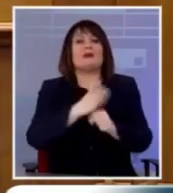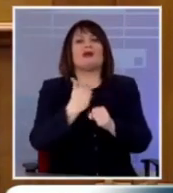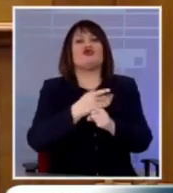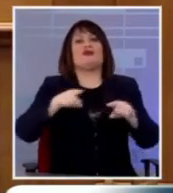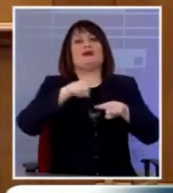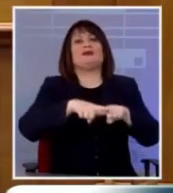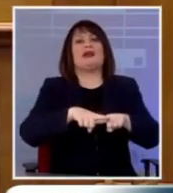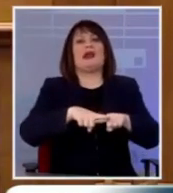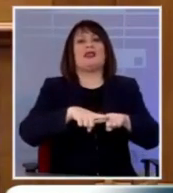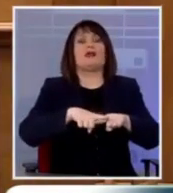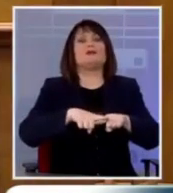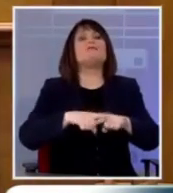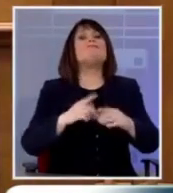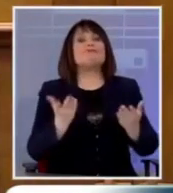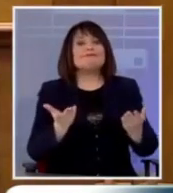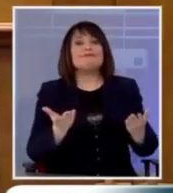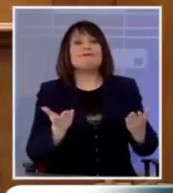του τόπου,